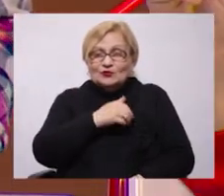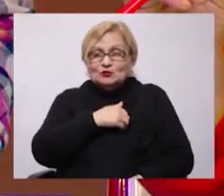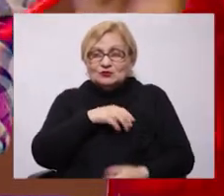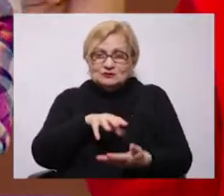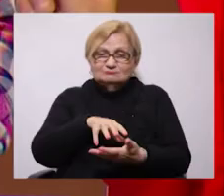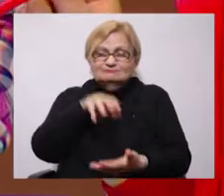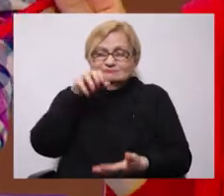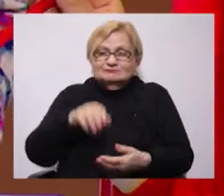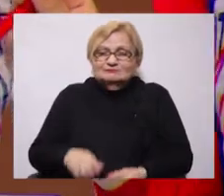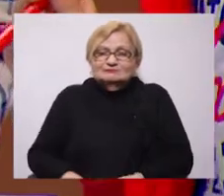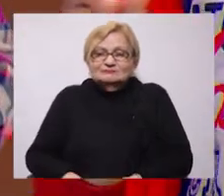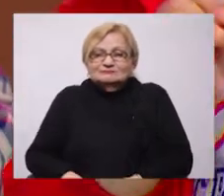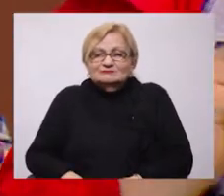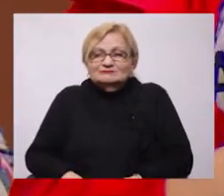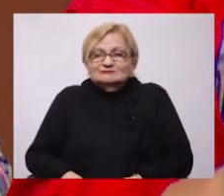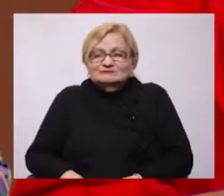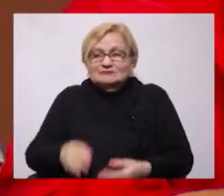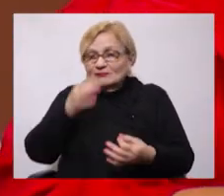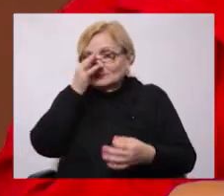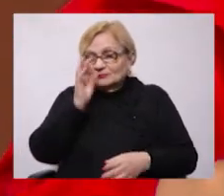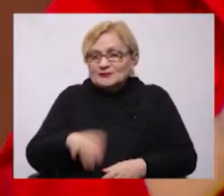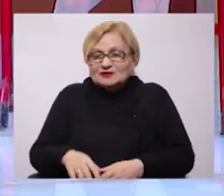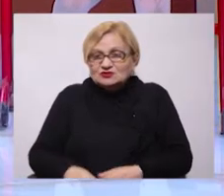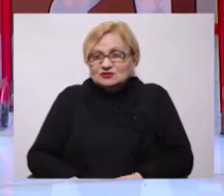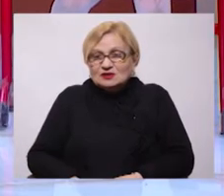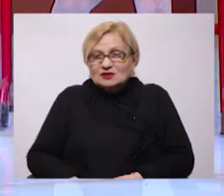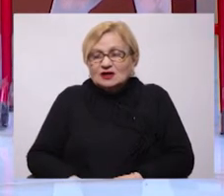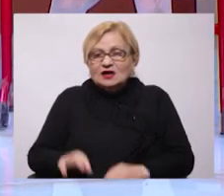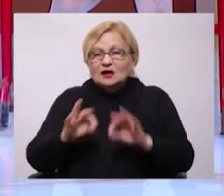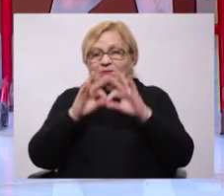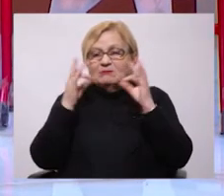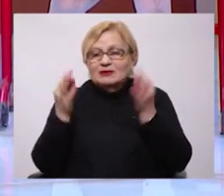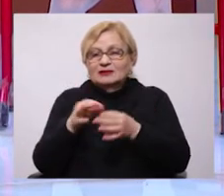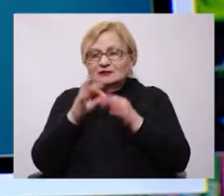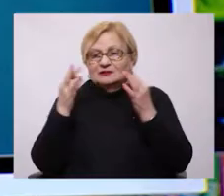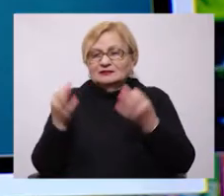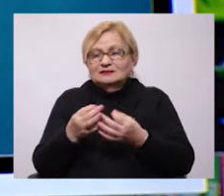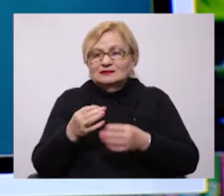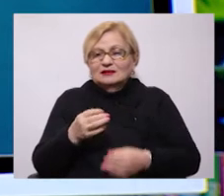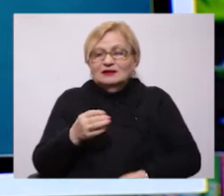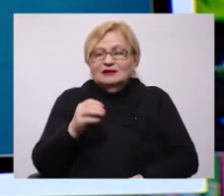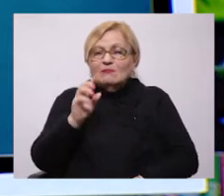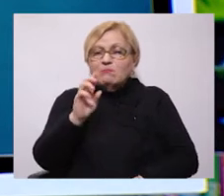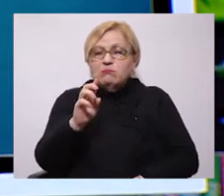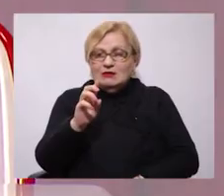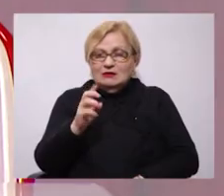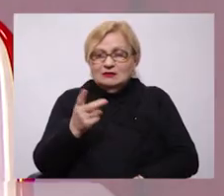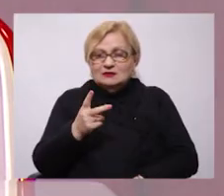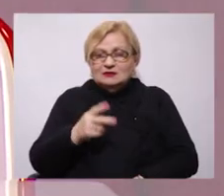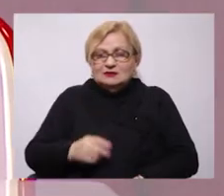ოჩახ ძალიან კარგია და დაგვრჩა რომელიმე ბლინები ასო ბ